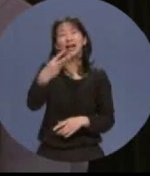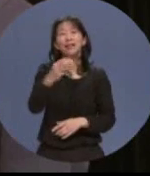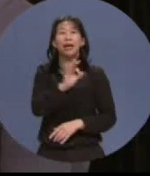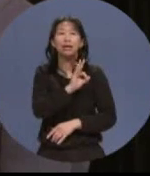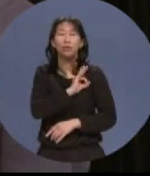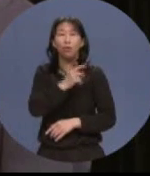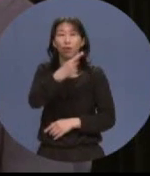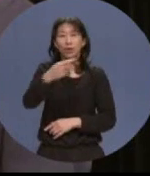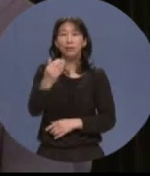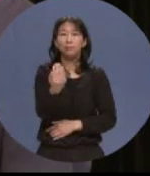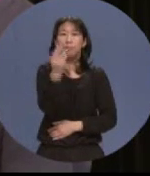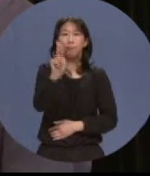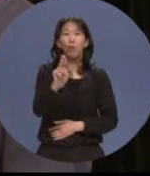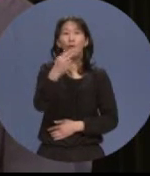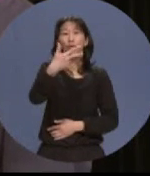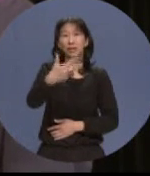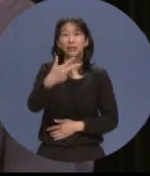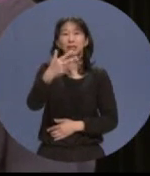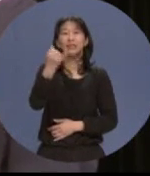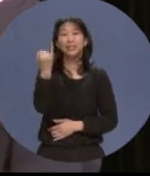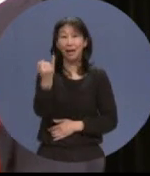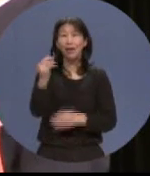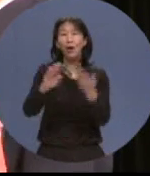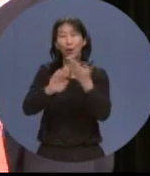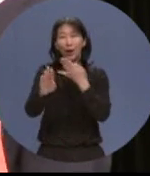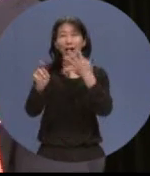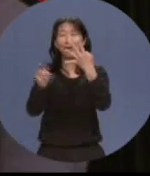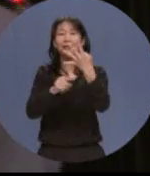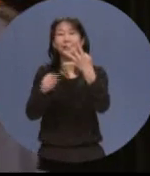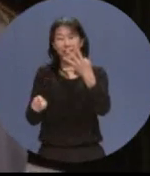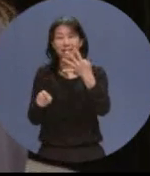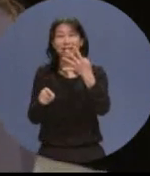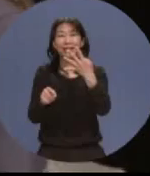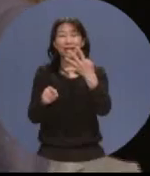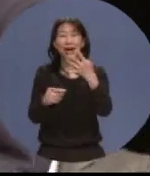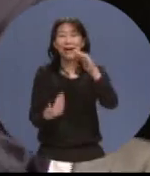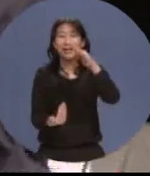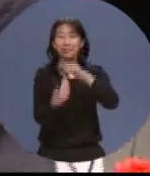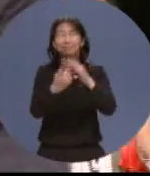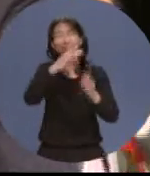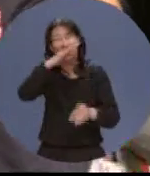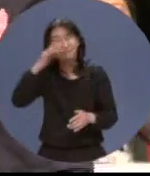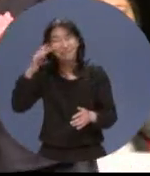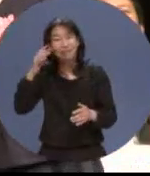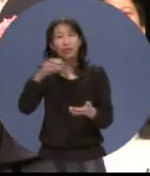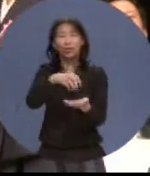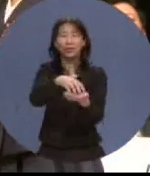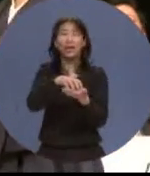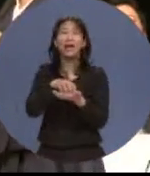の一方志咲さんら4名が最優秀標語に選ばれました。